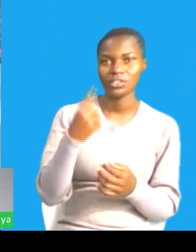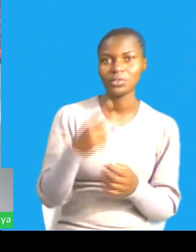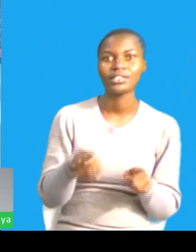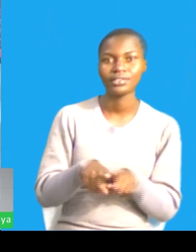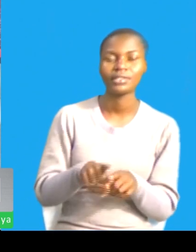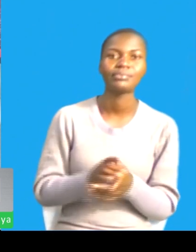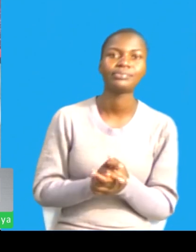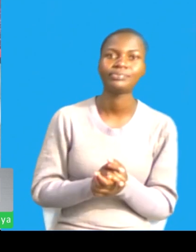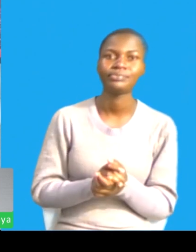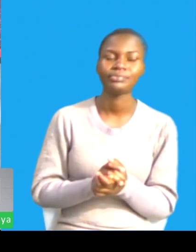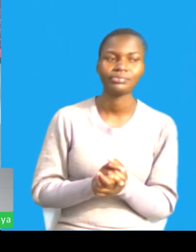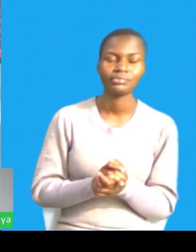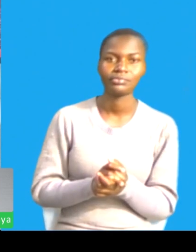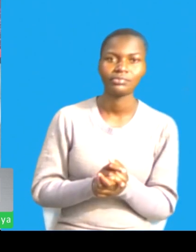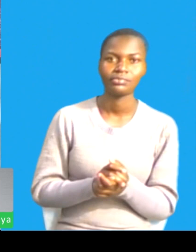Okay.